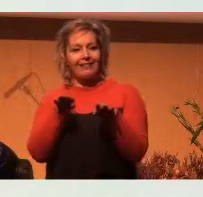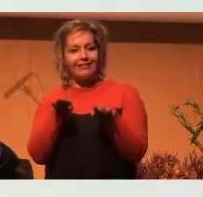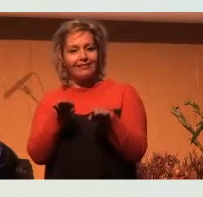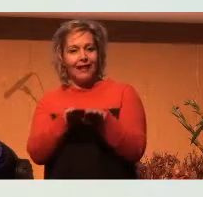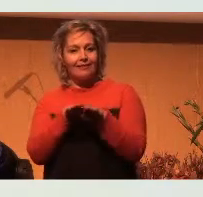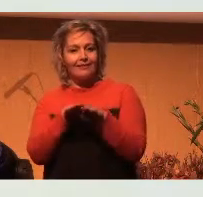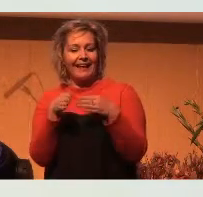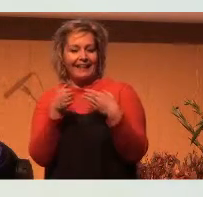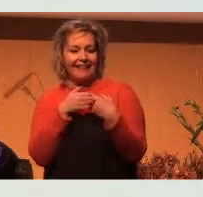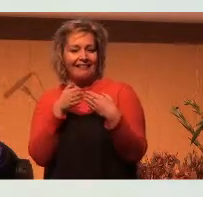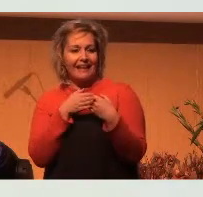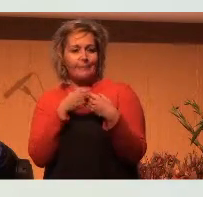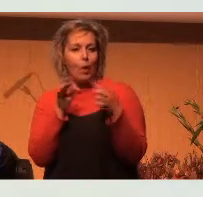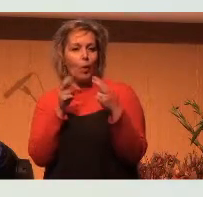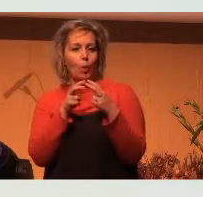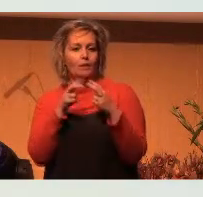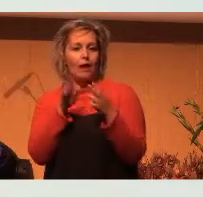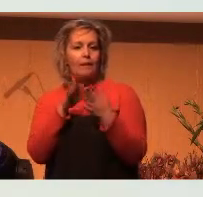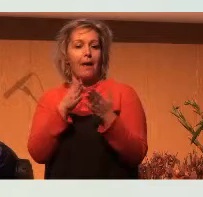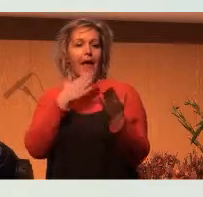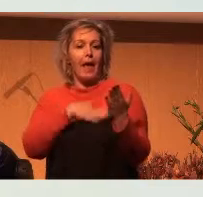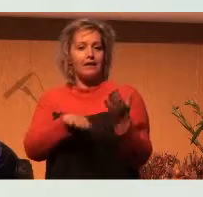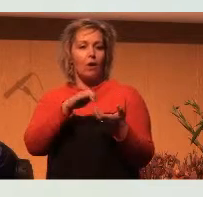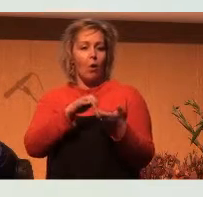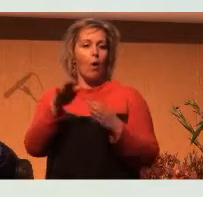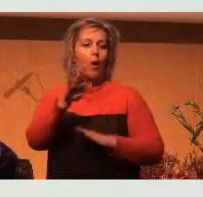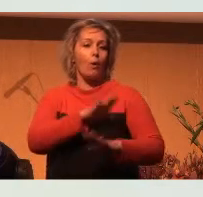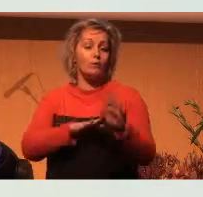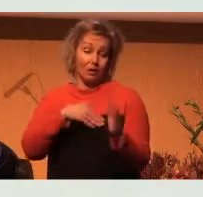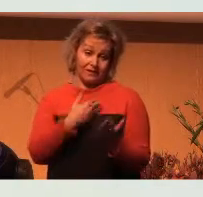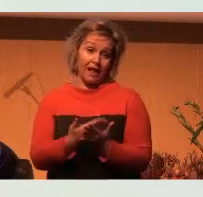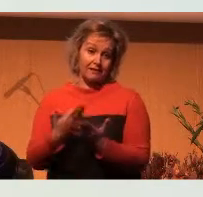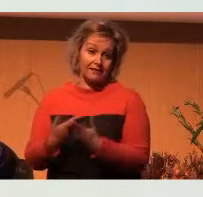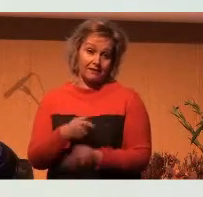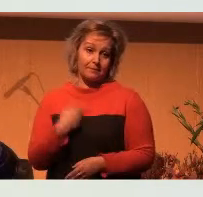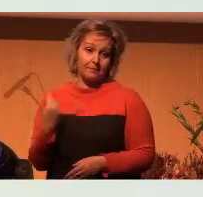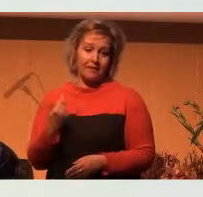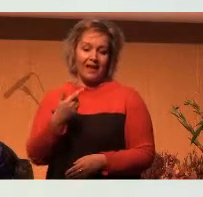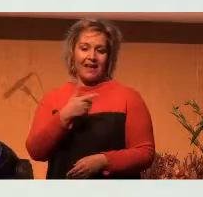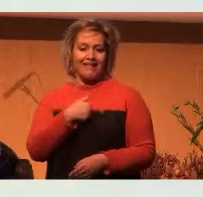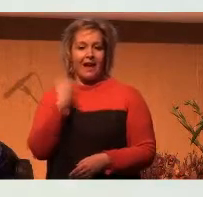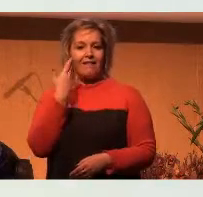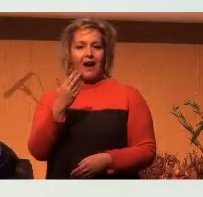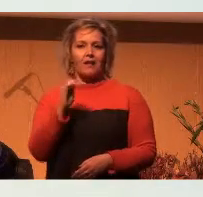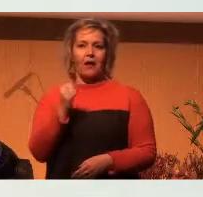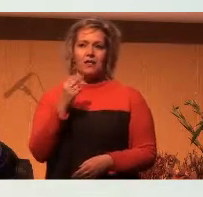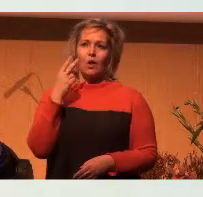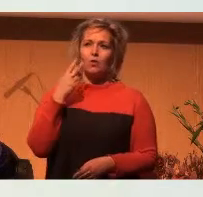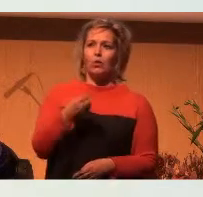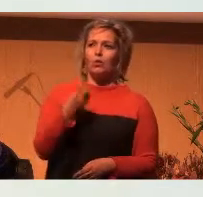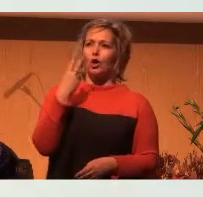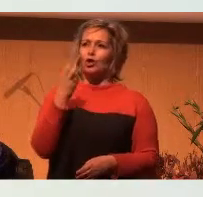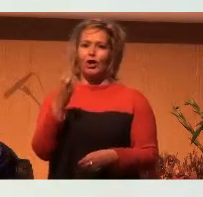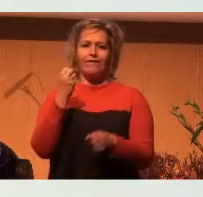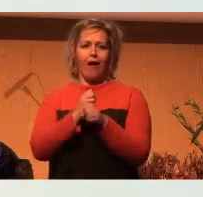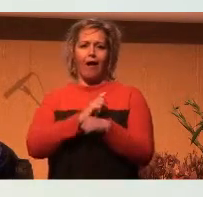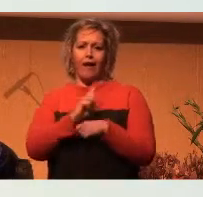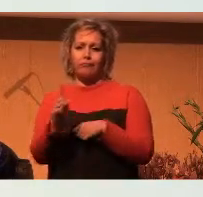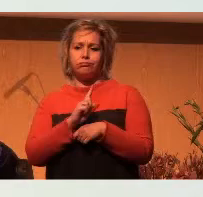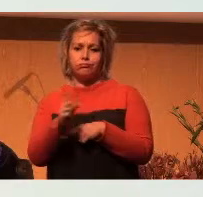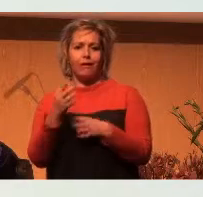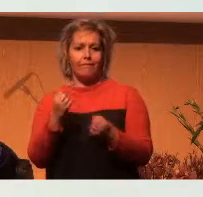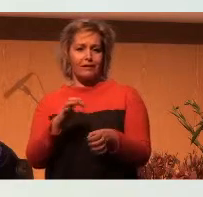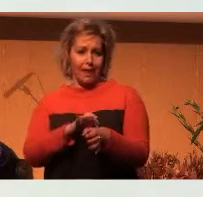intim kontakt med helse- og omsorgstjenesten. Vi har vært kanskje 220 ganger til